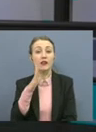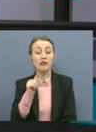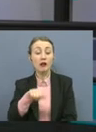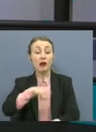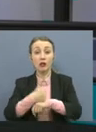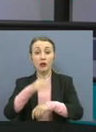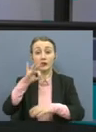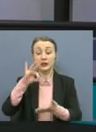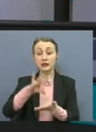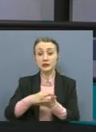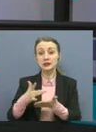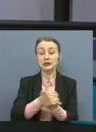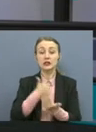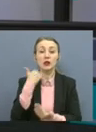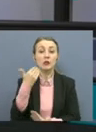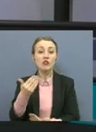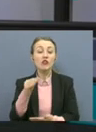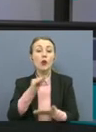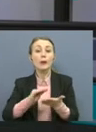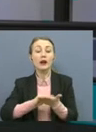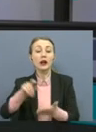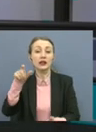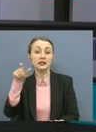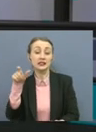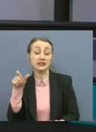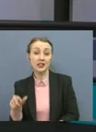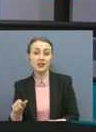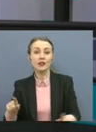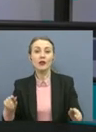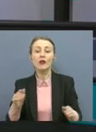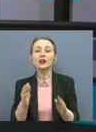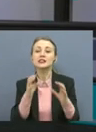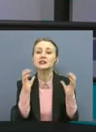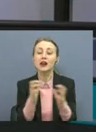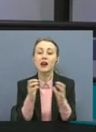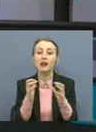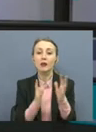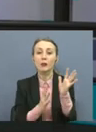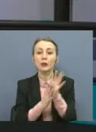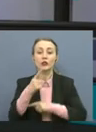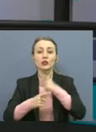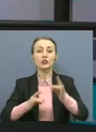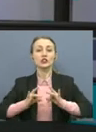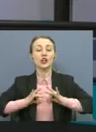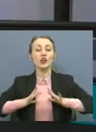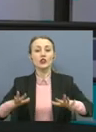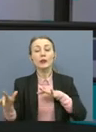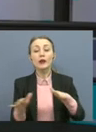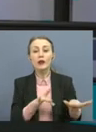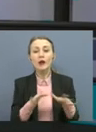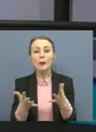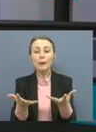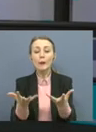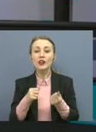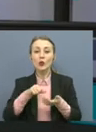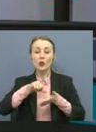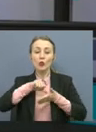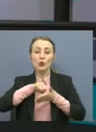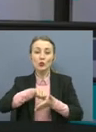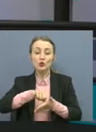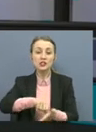мектеп гимназиясында қазақтың қабырғалы ақыны, Көкшенің көк нөсері атанған айтыскер ақын Көкен Шәкеевінің музей ашылды.